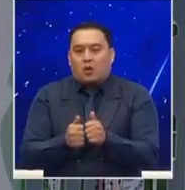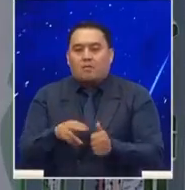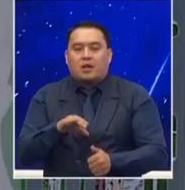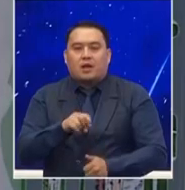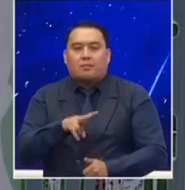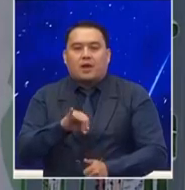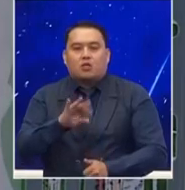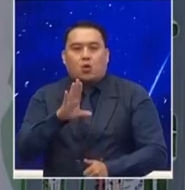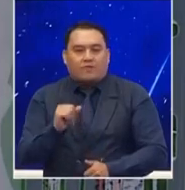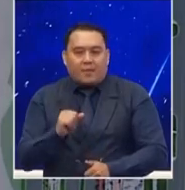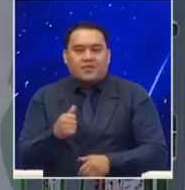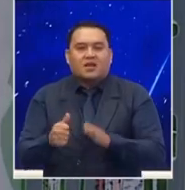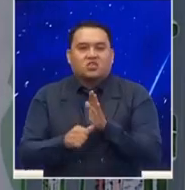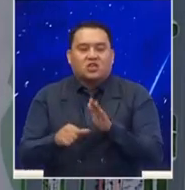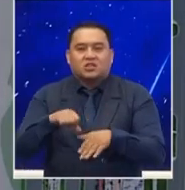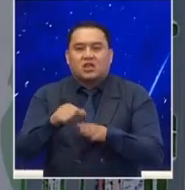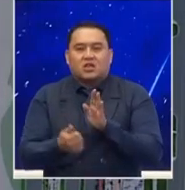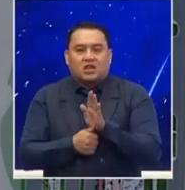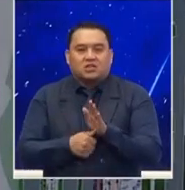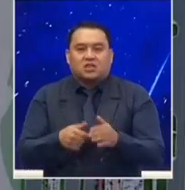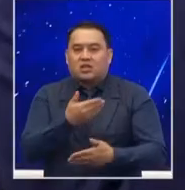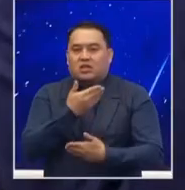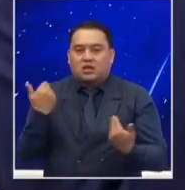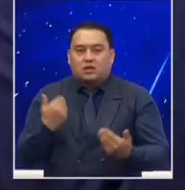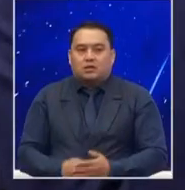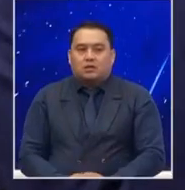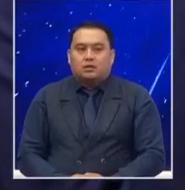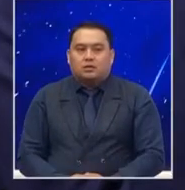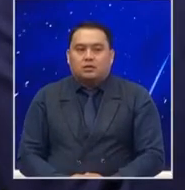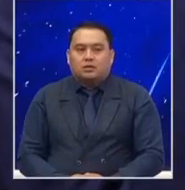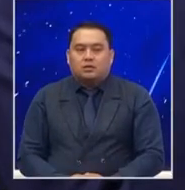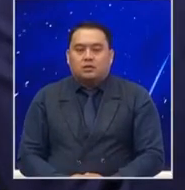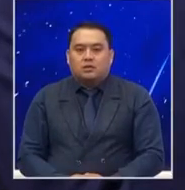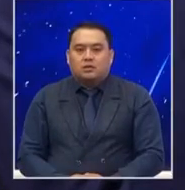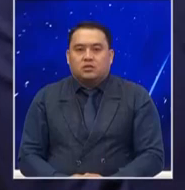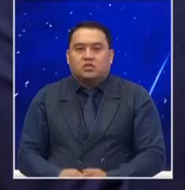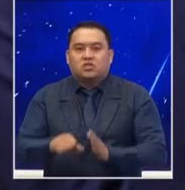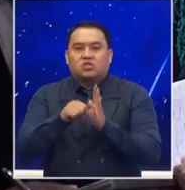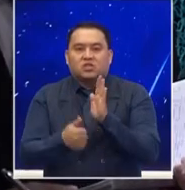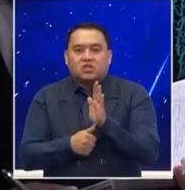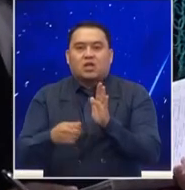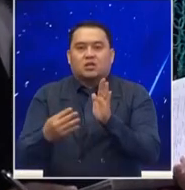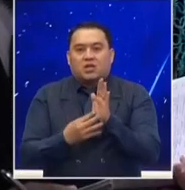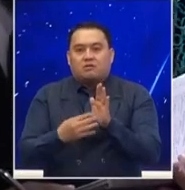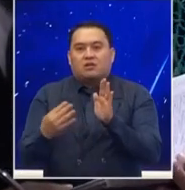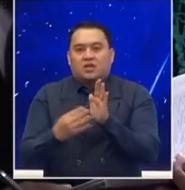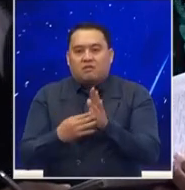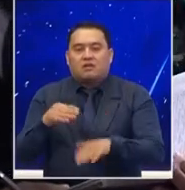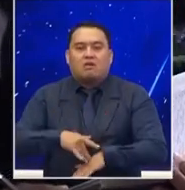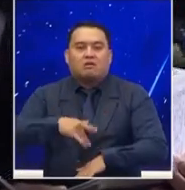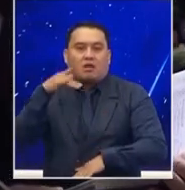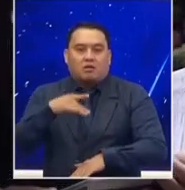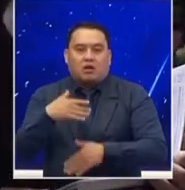Балапанова по 9 и 16 этажей категоричное «нет». Смотри, 16, 9, 9 этажей. И вот так